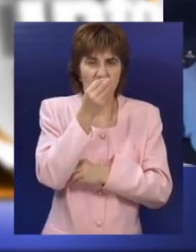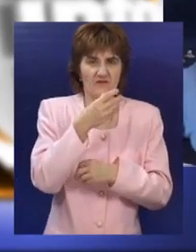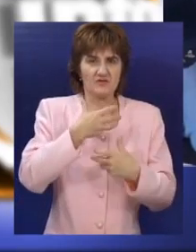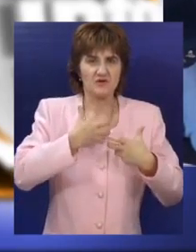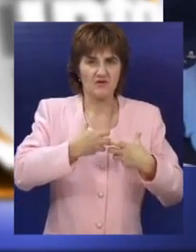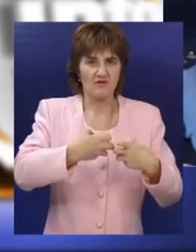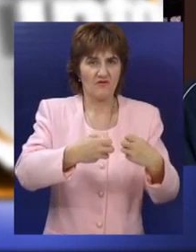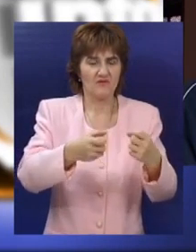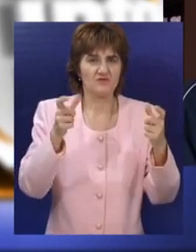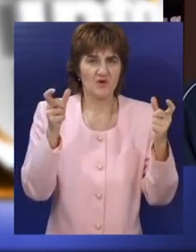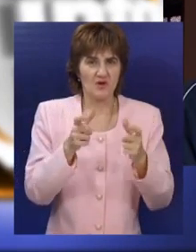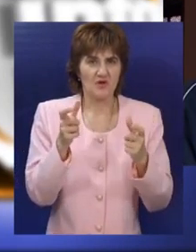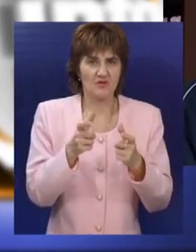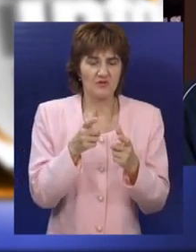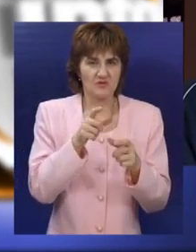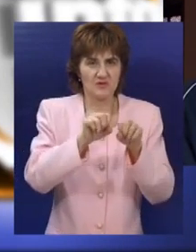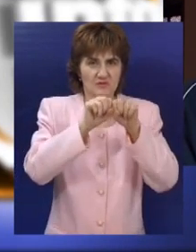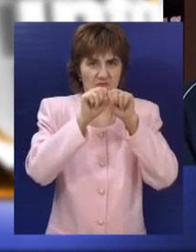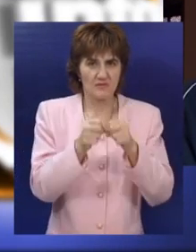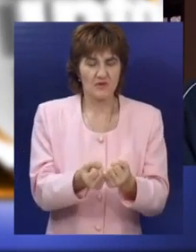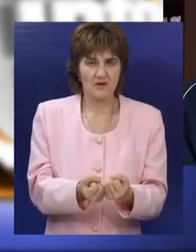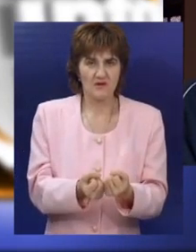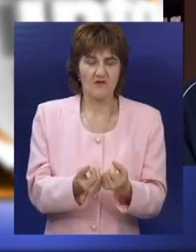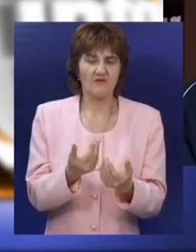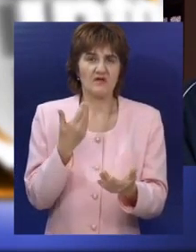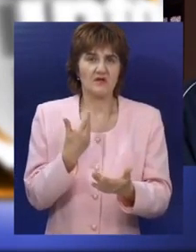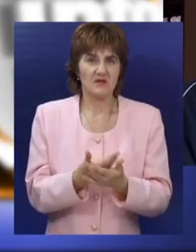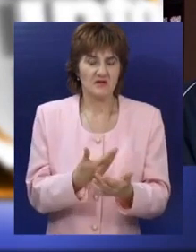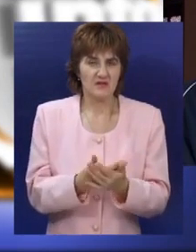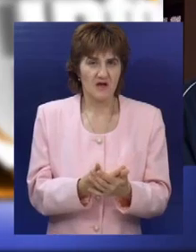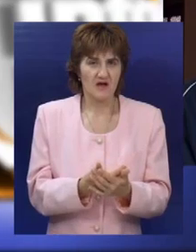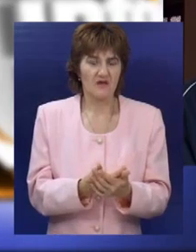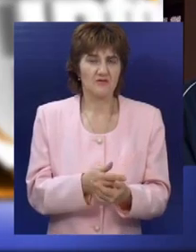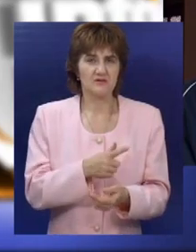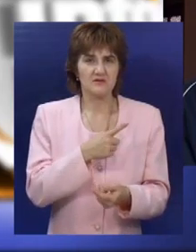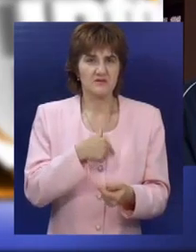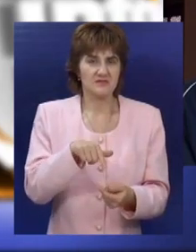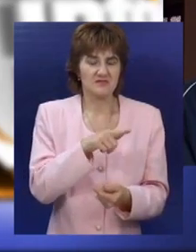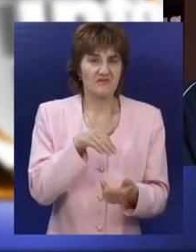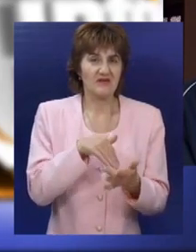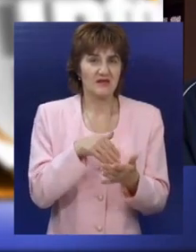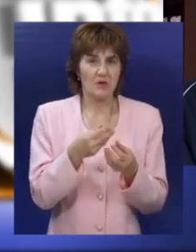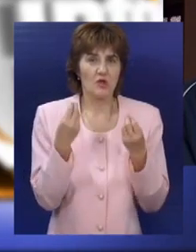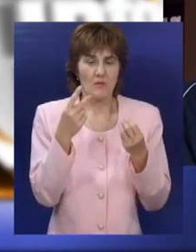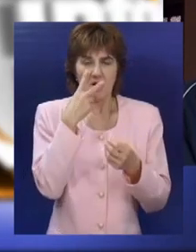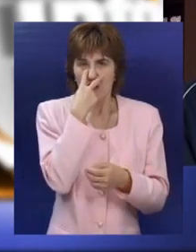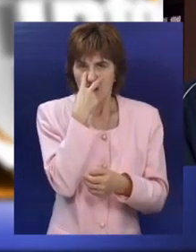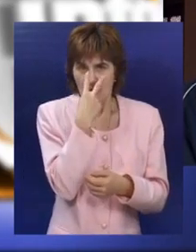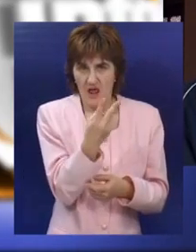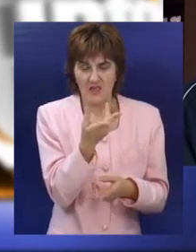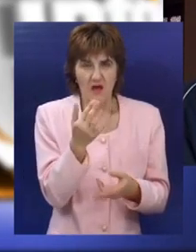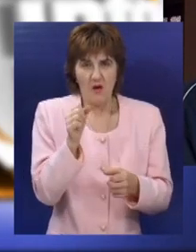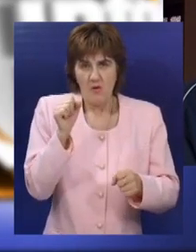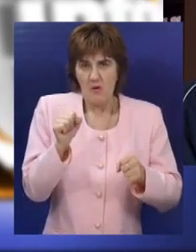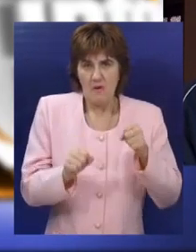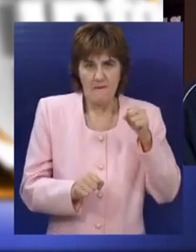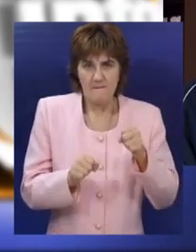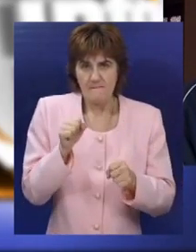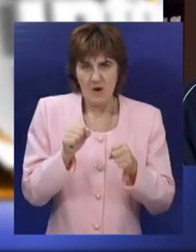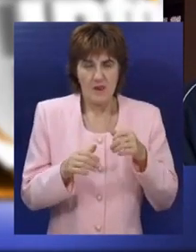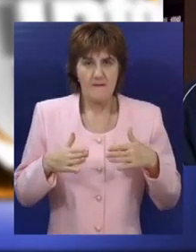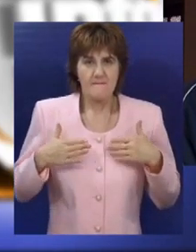i ta droga ne biraju, znači koga će da zahvate i da dobro gledaju kako se ponašaju još